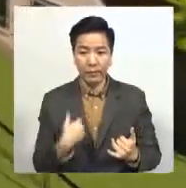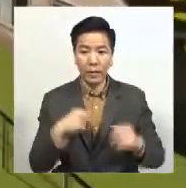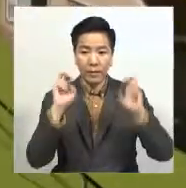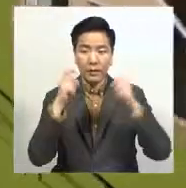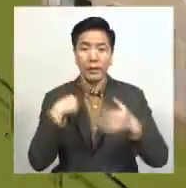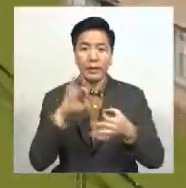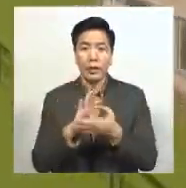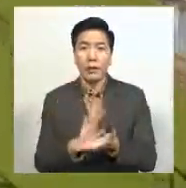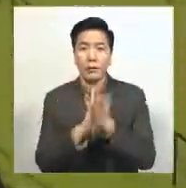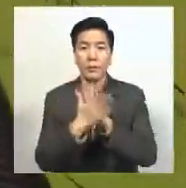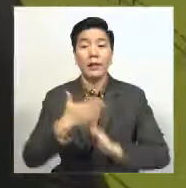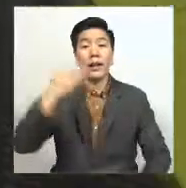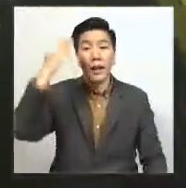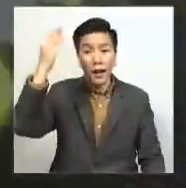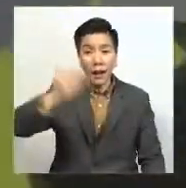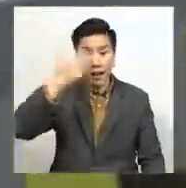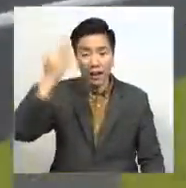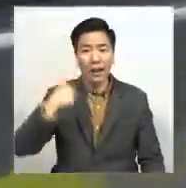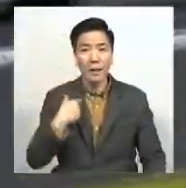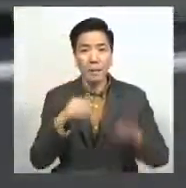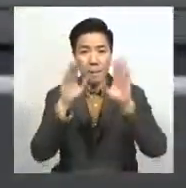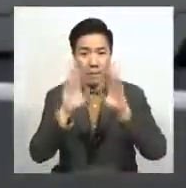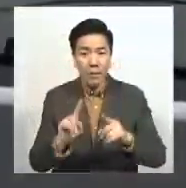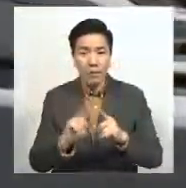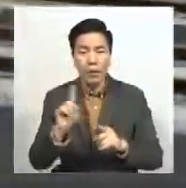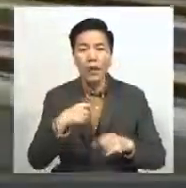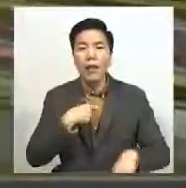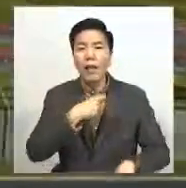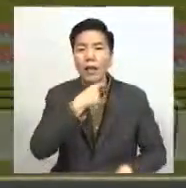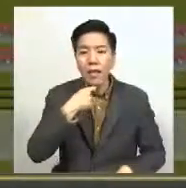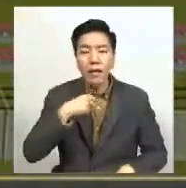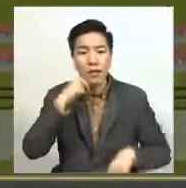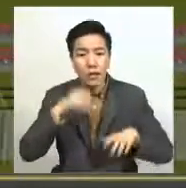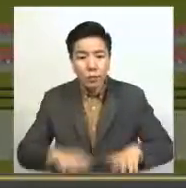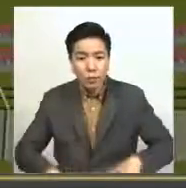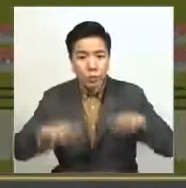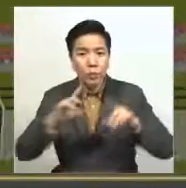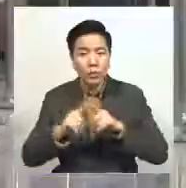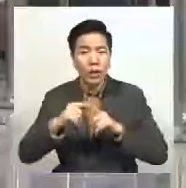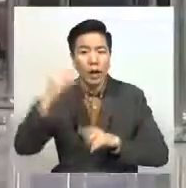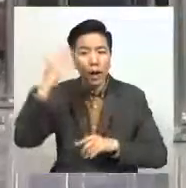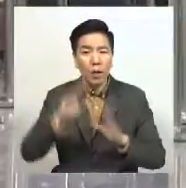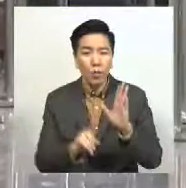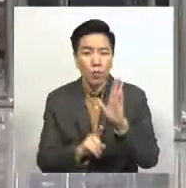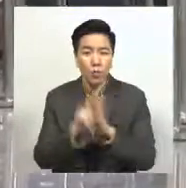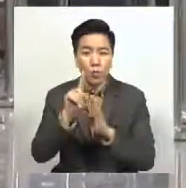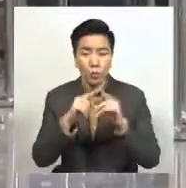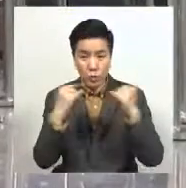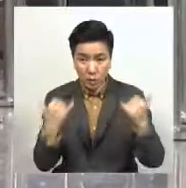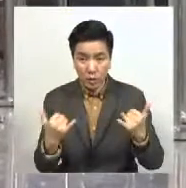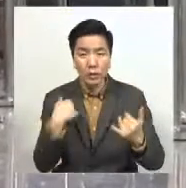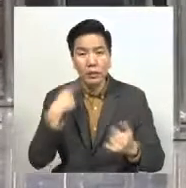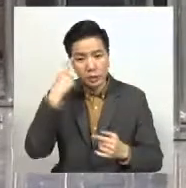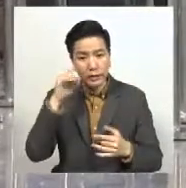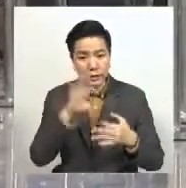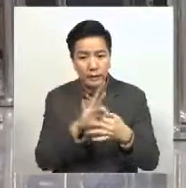ประเด็นการเปลี่ยนแปลงสภาพภูมิอากาศที่เกิดขึ้นในรูปแบบของภาวะภัยแล้งน้ำท่วมแล้วก็อุณหภูมิที่เพิ่มสูงขึ้นก็มีผล